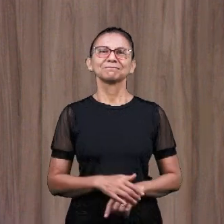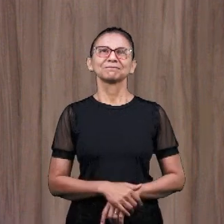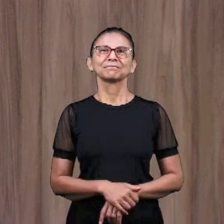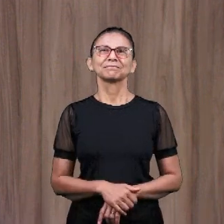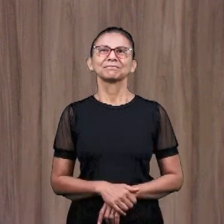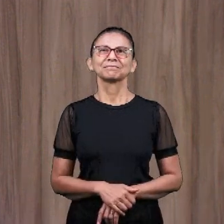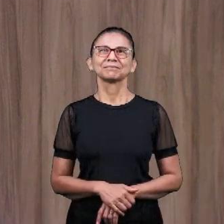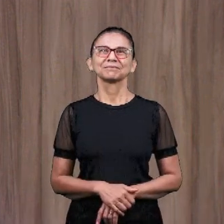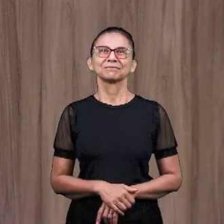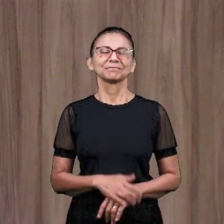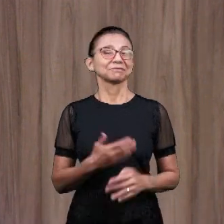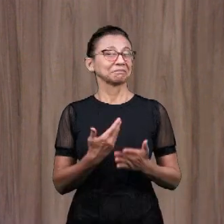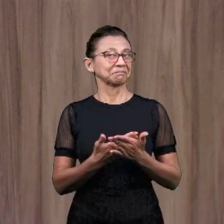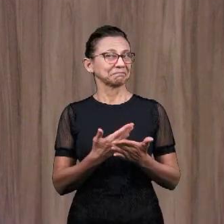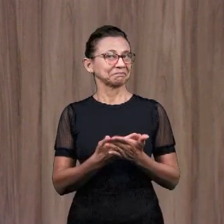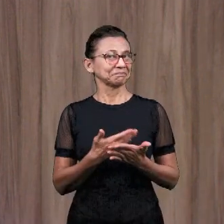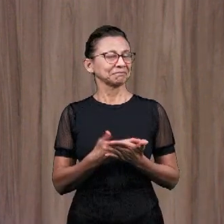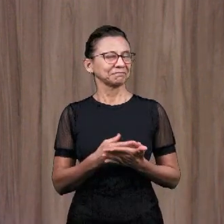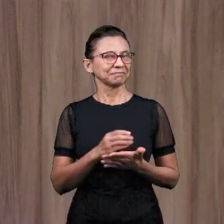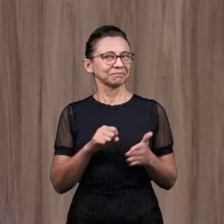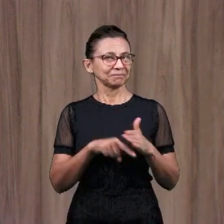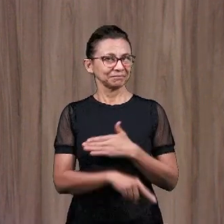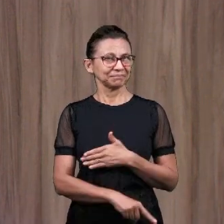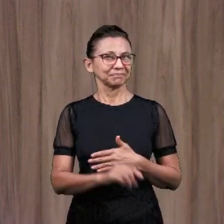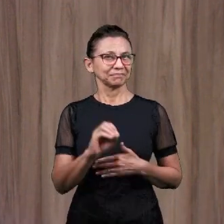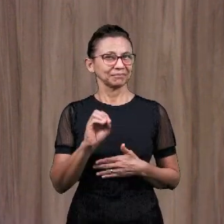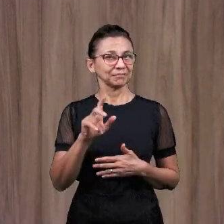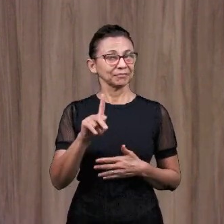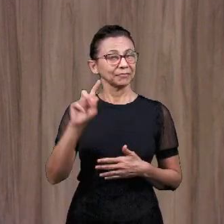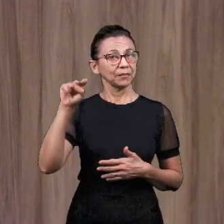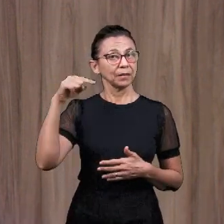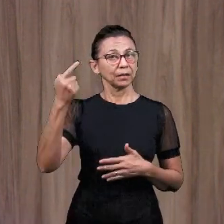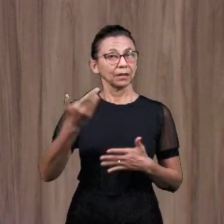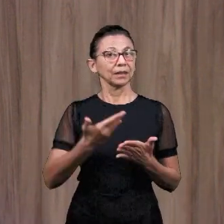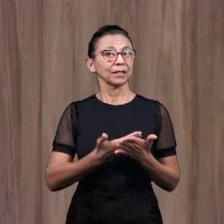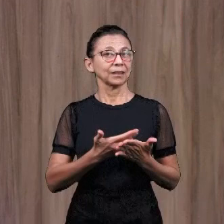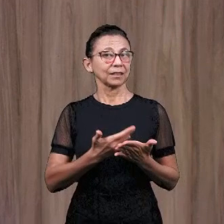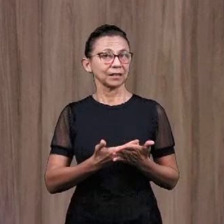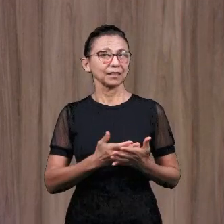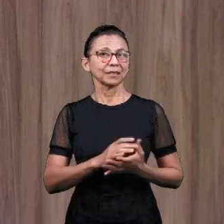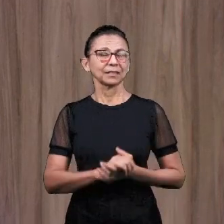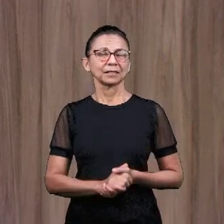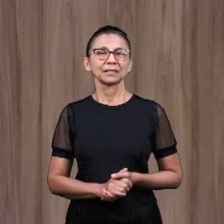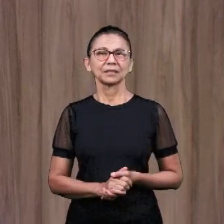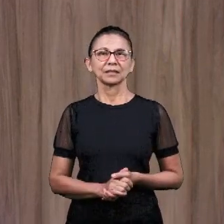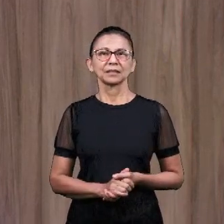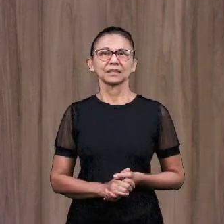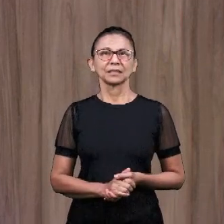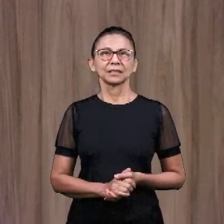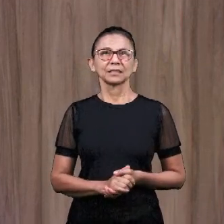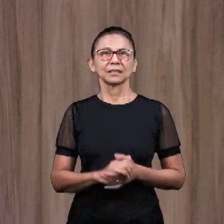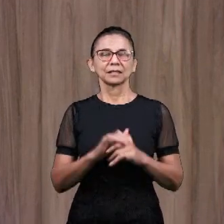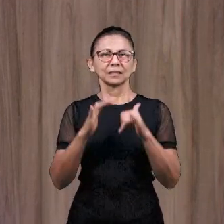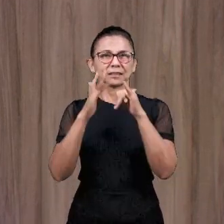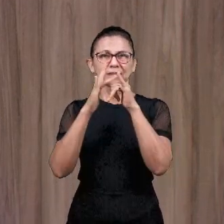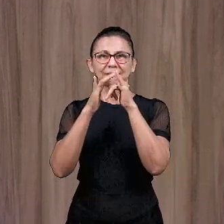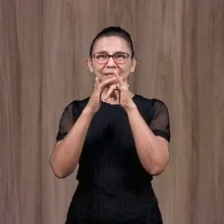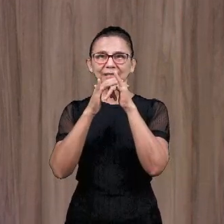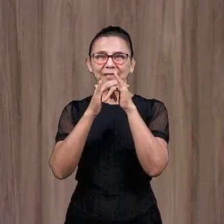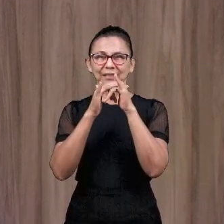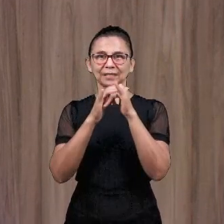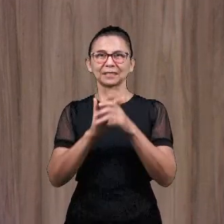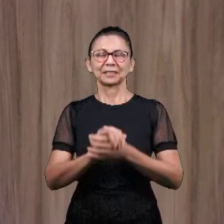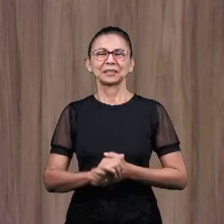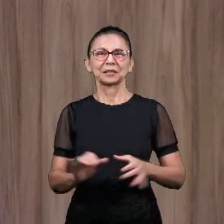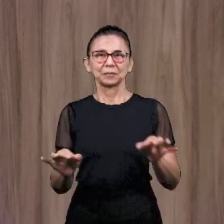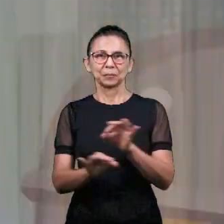Nous allons étudier beaucoup, d'accord? Et la prochaine étude, nous allons laisser les mélodicas séparés. La paix